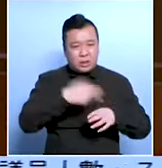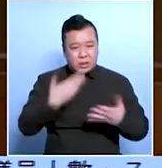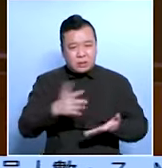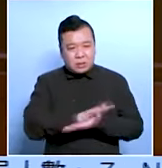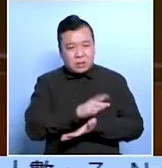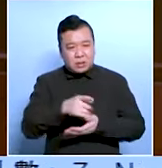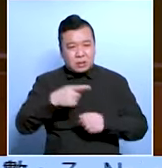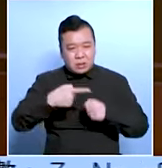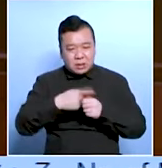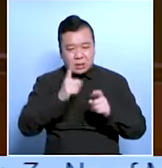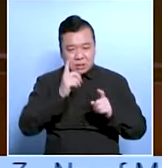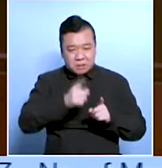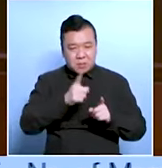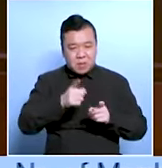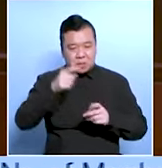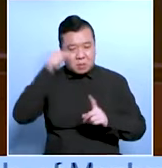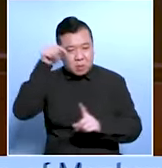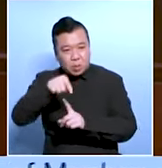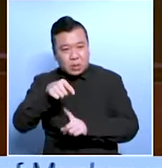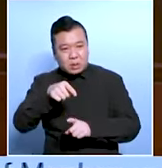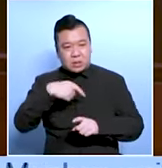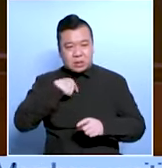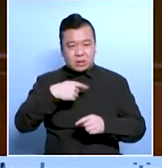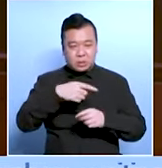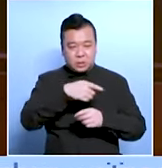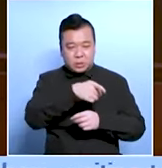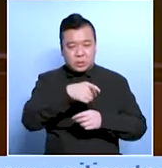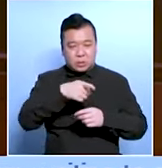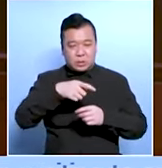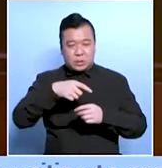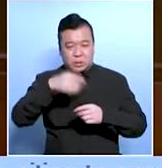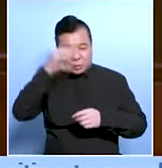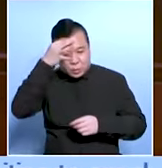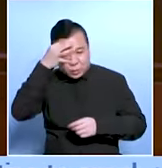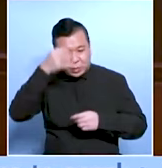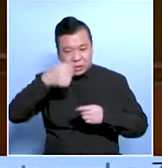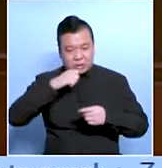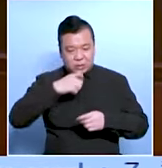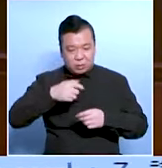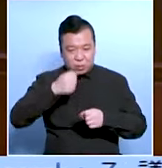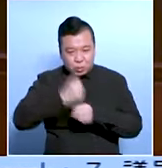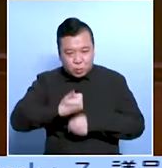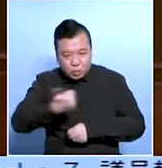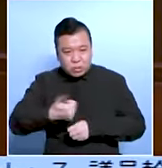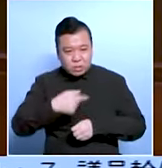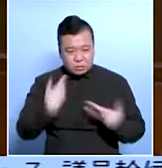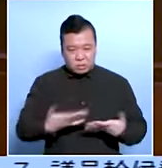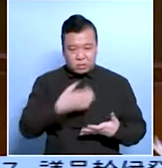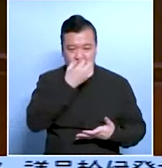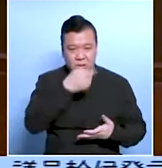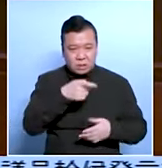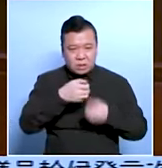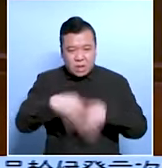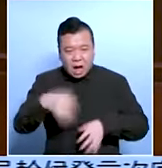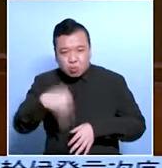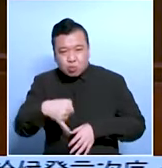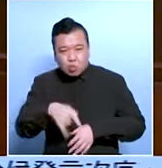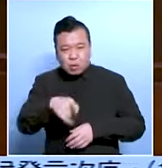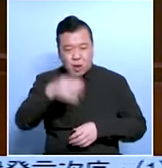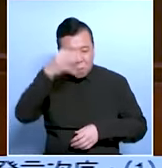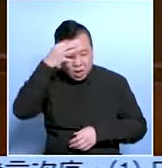年第一個100年嘅目標，達到我哋脫貧攻堅嘅。但係點解我哋香港而家仲係冇解決到我哋